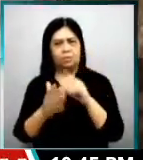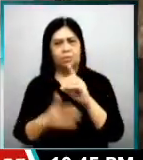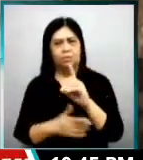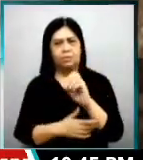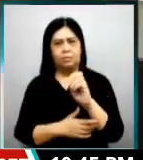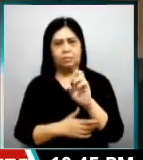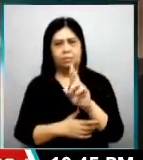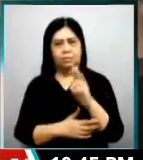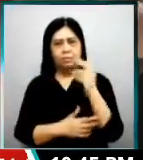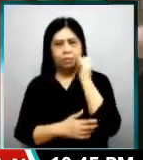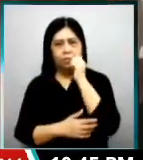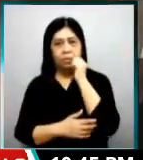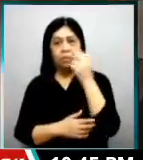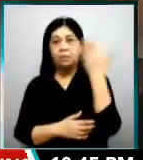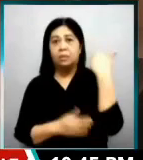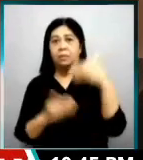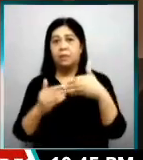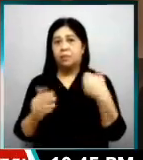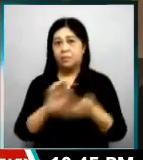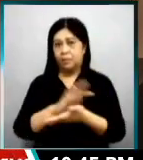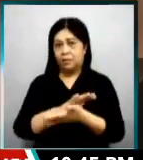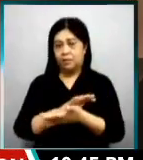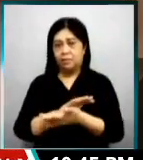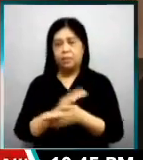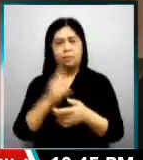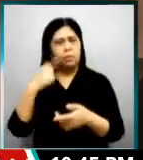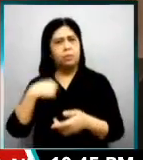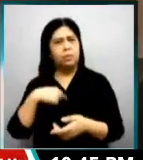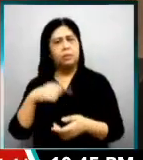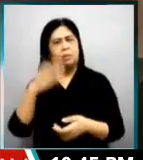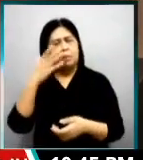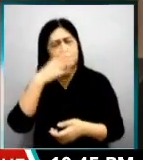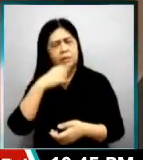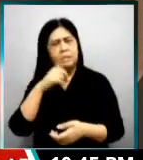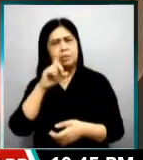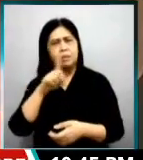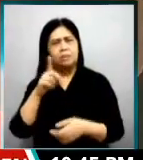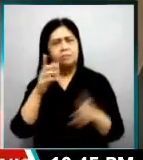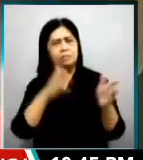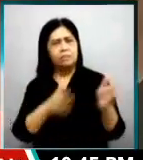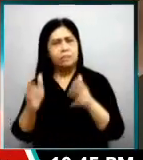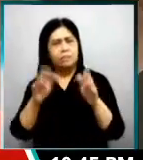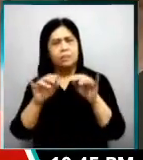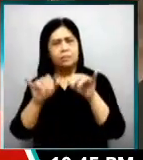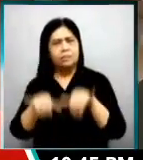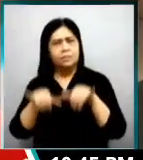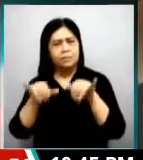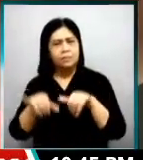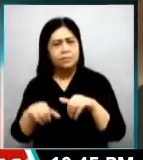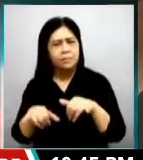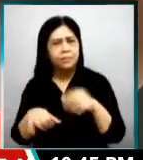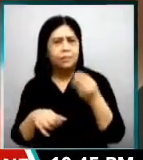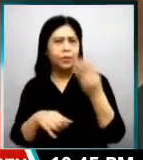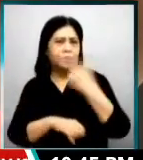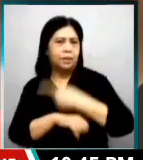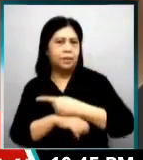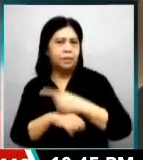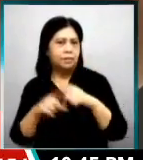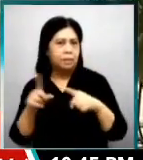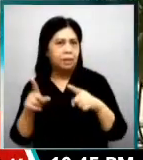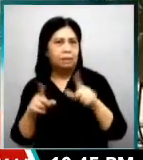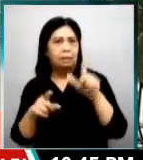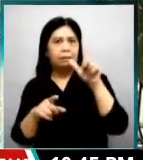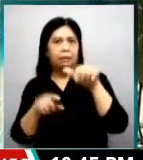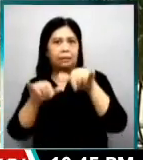bago mag-pandemic. Sa angking ganda nitong Boracay, may mga nagplano na magbakasyon dito ng ilang araw, pero tumagal na ng ilang